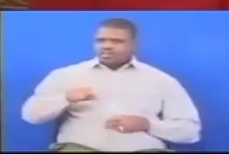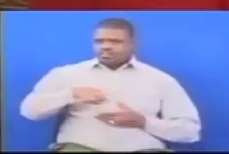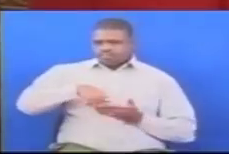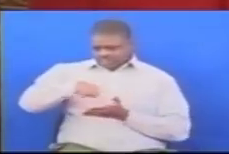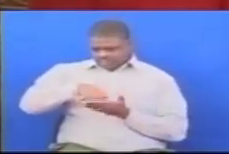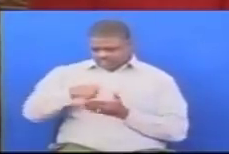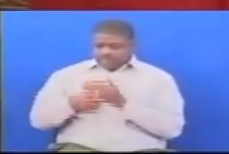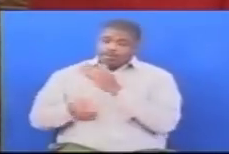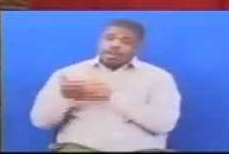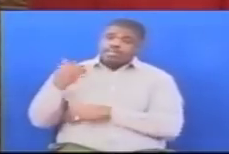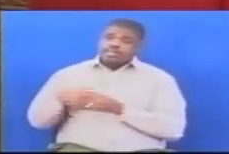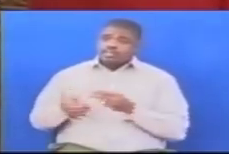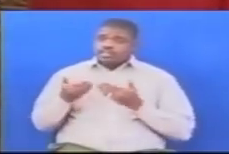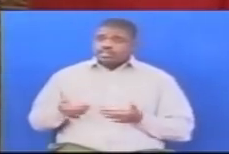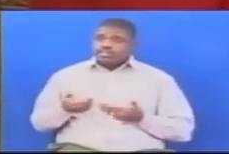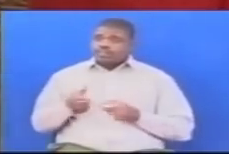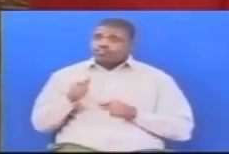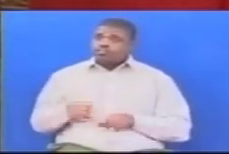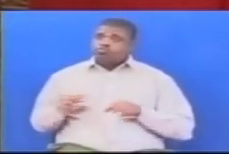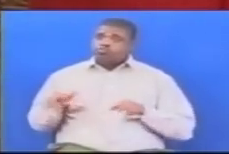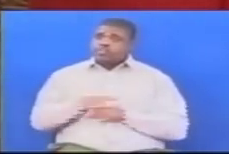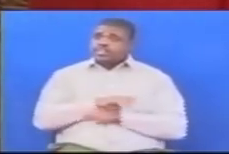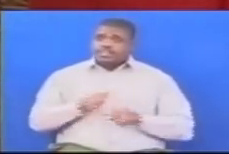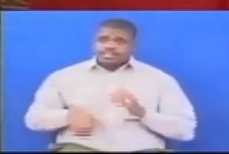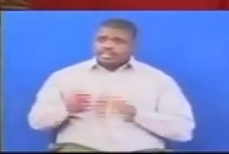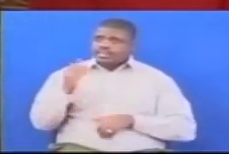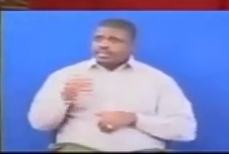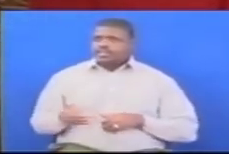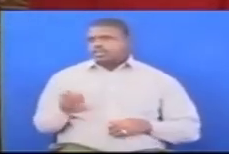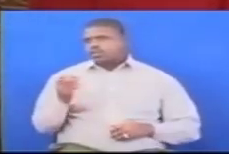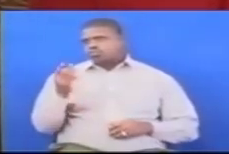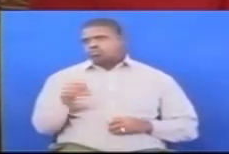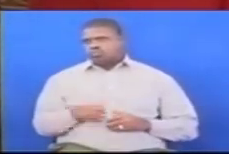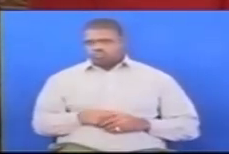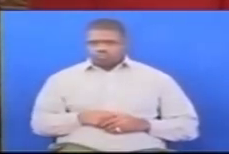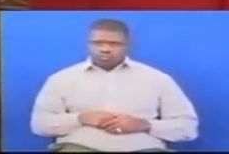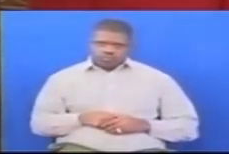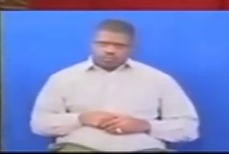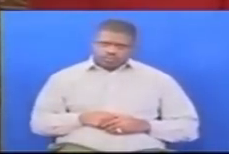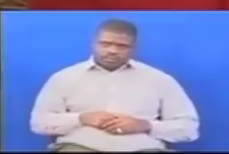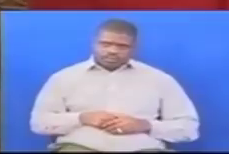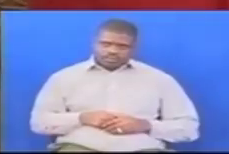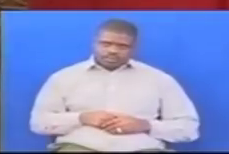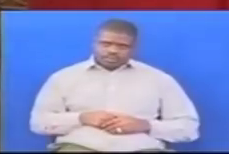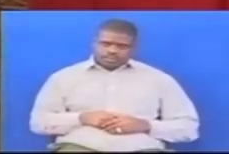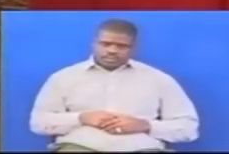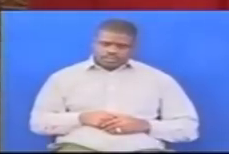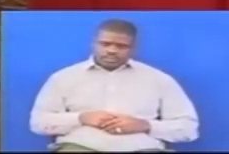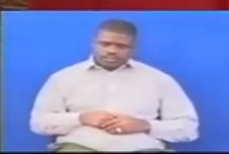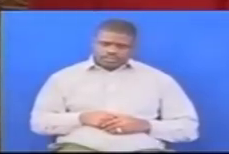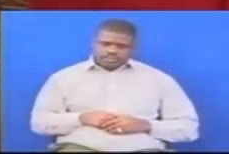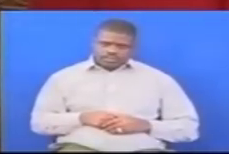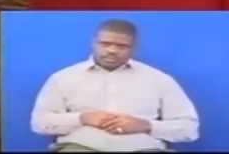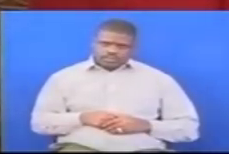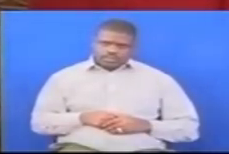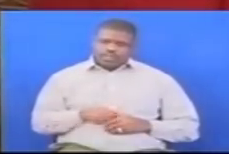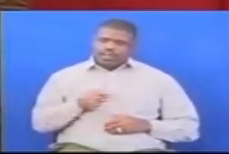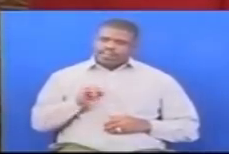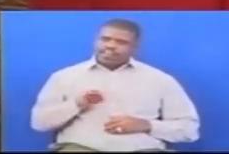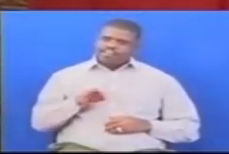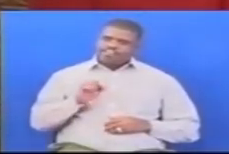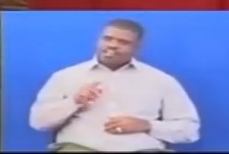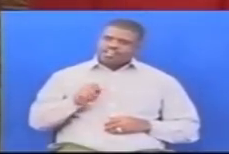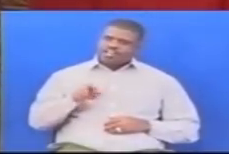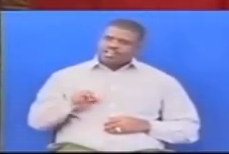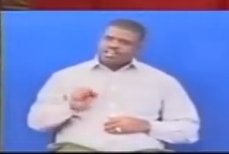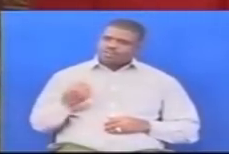hizo. Sasa hivi wako watu wengi zaidi ya 300,000. Yaani Ifakara peke yake, mji wa Ifakara peke yake. Kwa